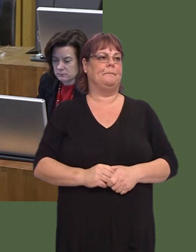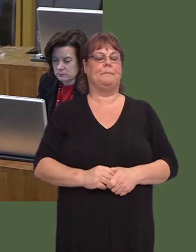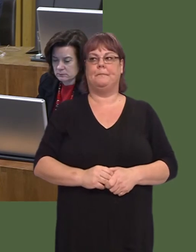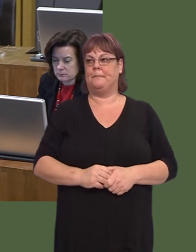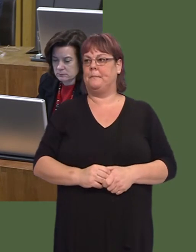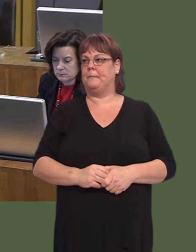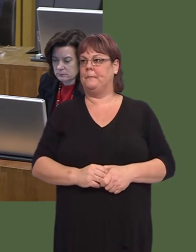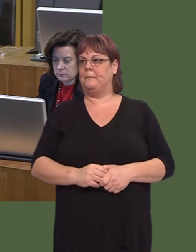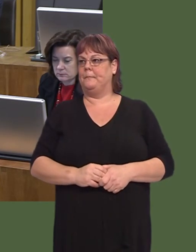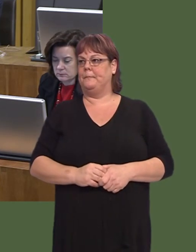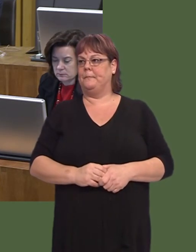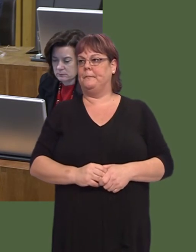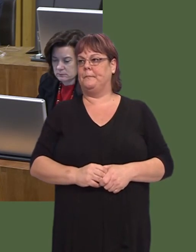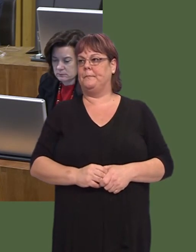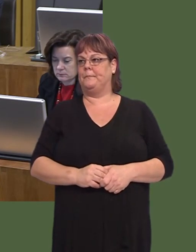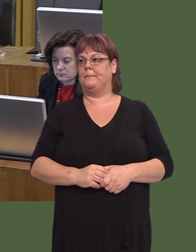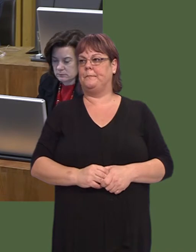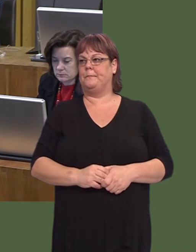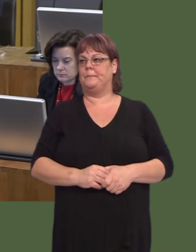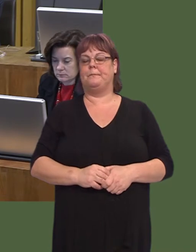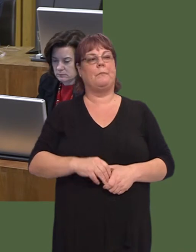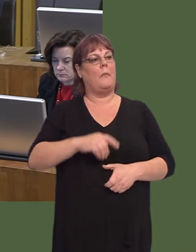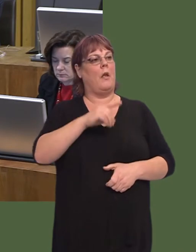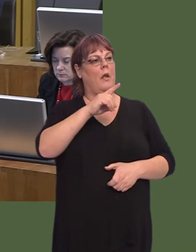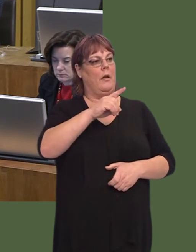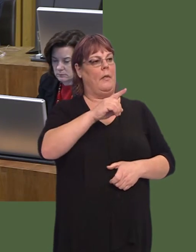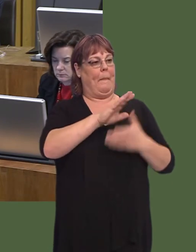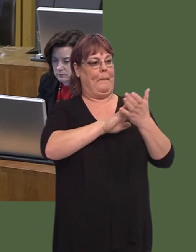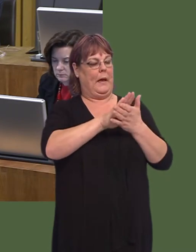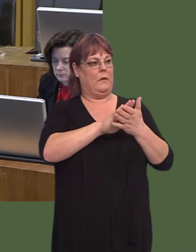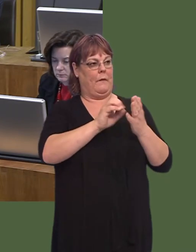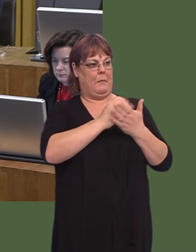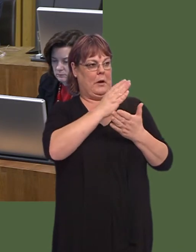cael ei droi i ail-wneud, i adnewyddu mewn ffordd lle mae bobl yn